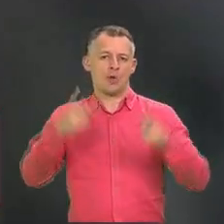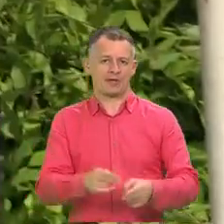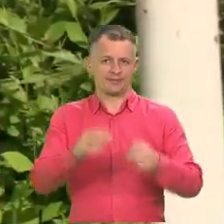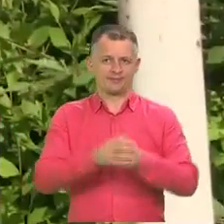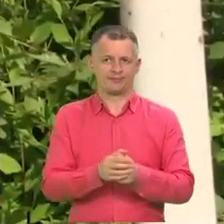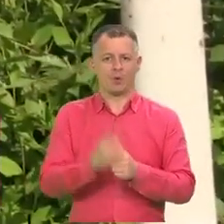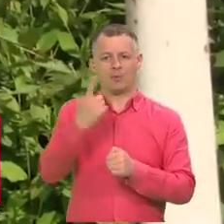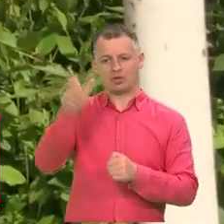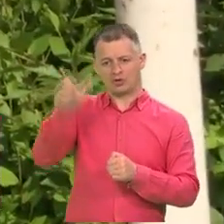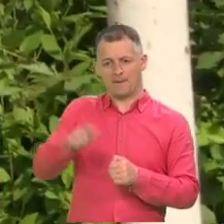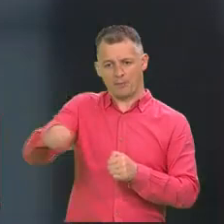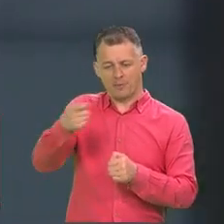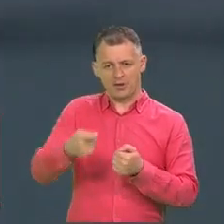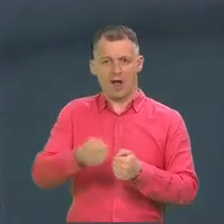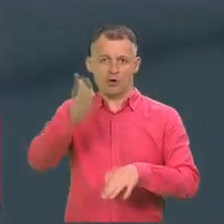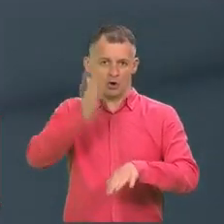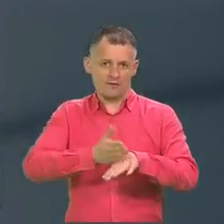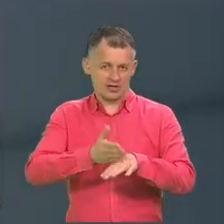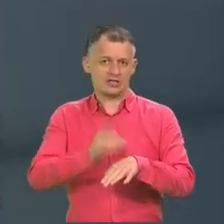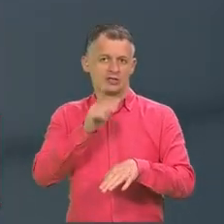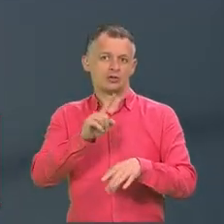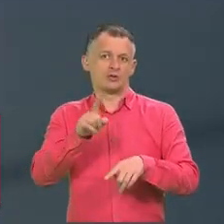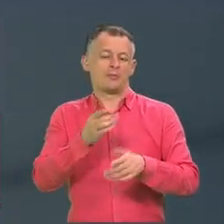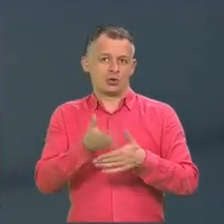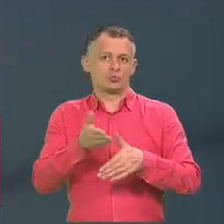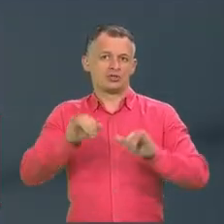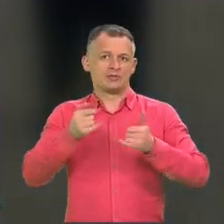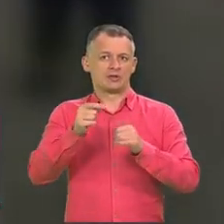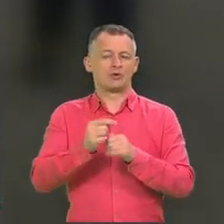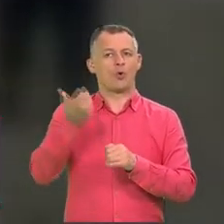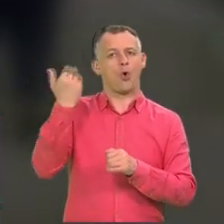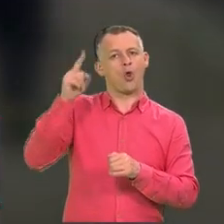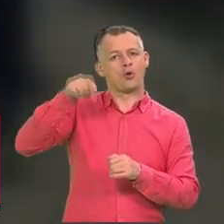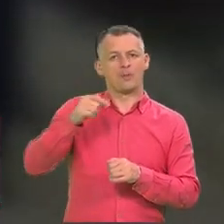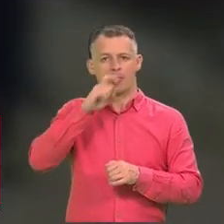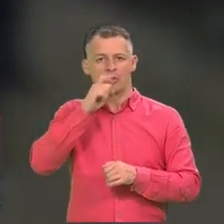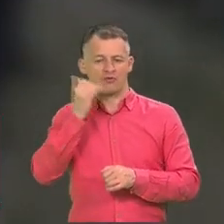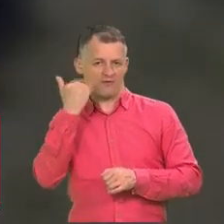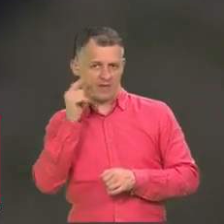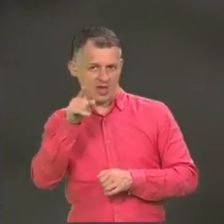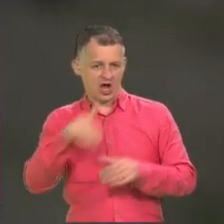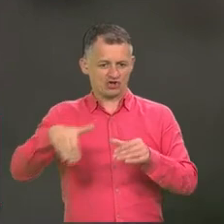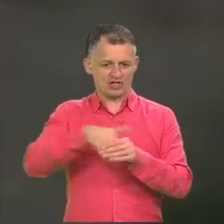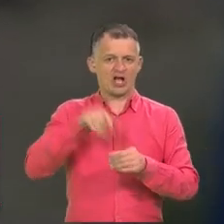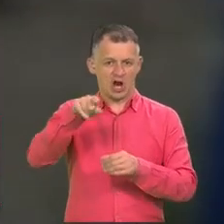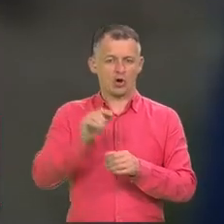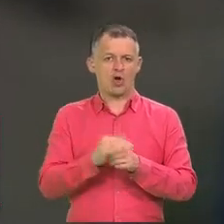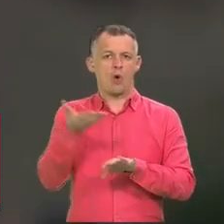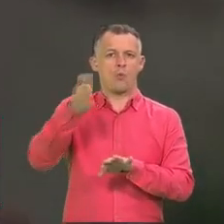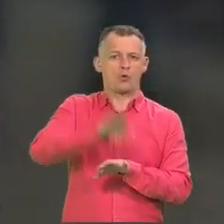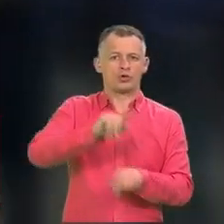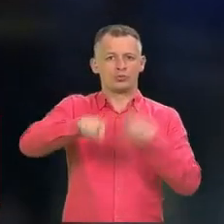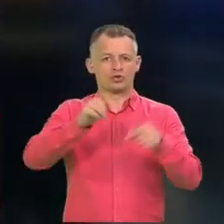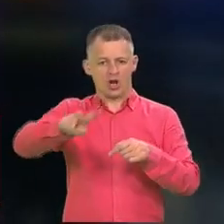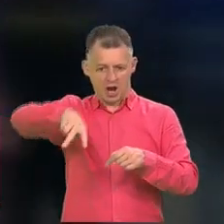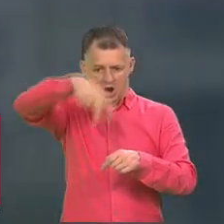fost rănit în timpul intervenției. În urmă cu doar o lună, pe 13 mai, un bărbat și o femeie angajați la Petromidia au murit după ce au căzut